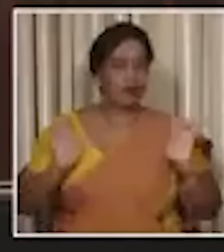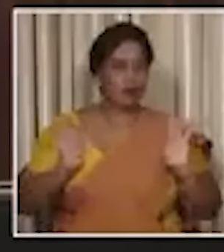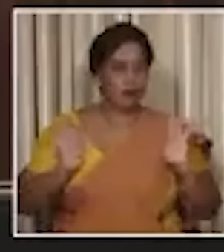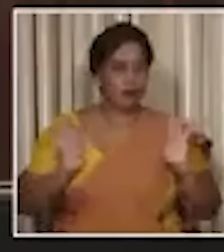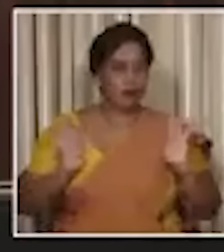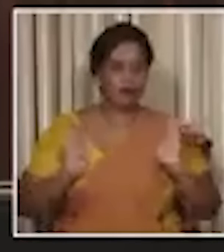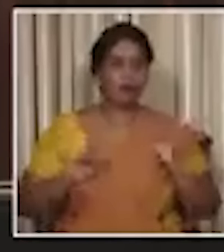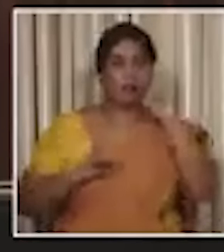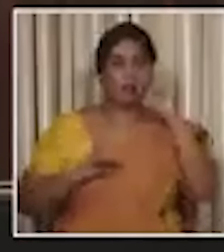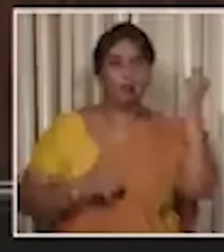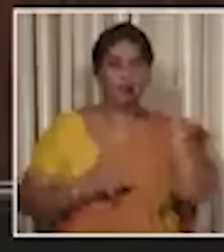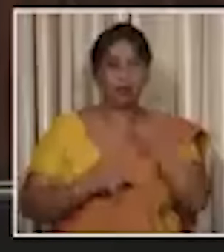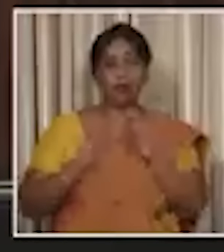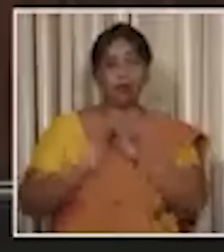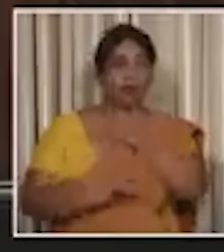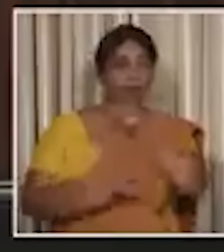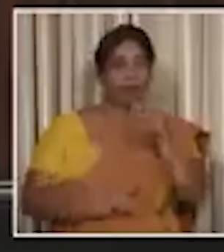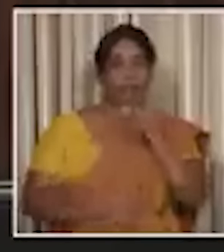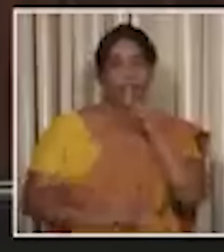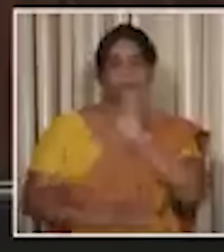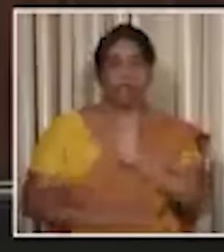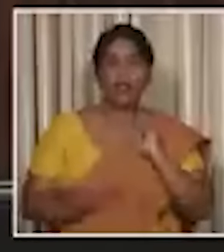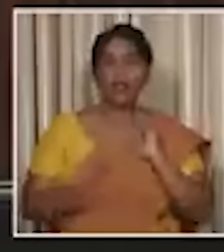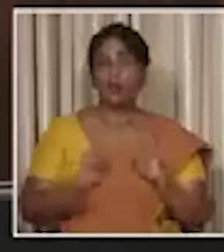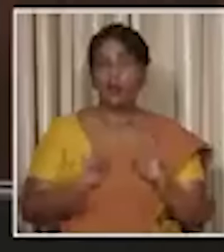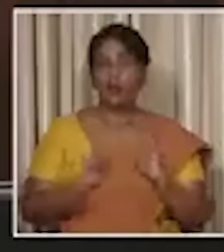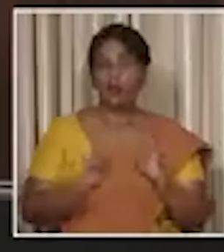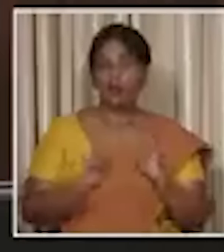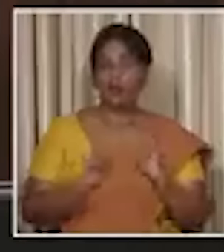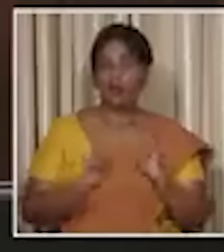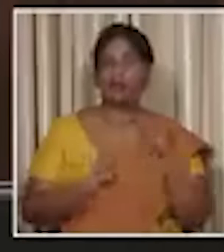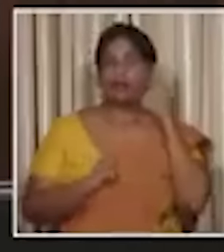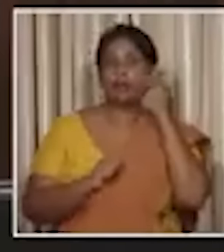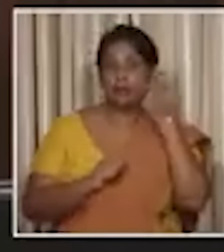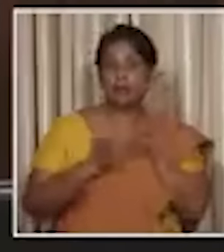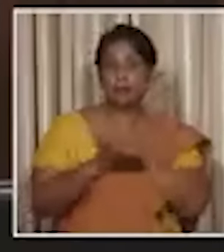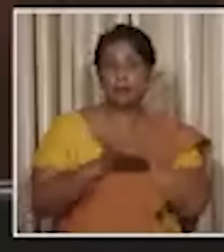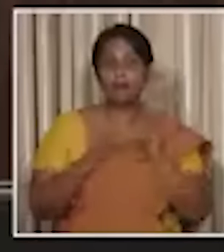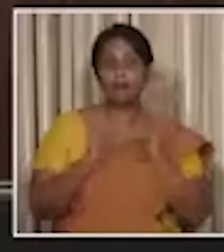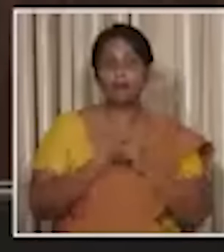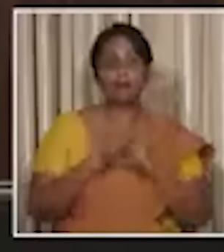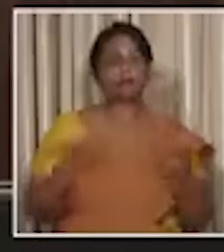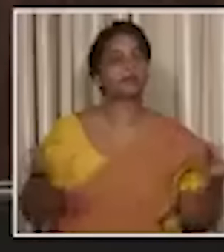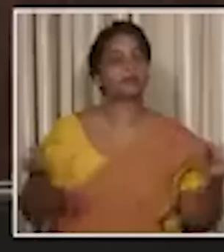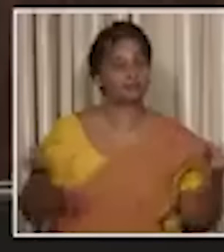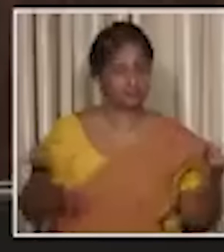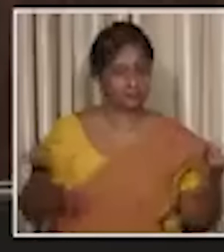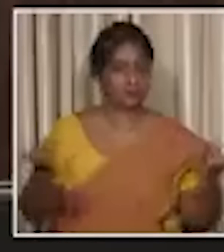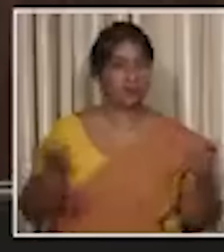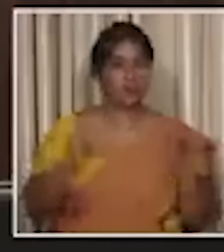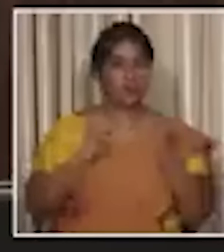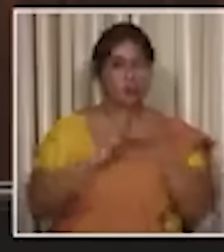கொடுப்பது அரசாங்கத்தின் கடமையாக இருக்கின்ற நாங்கள் கருத்துகின்றோம். எனவே எமது நாடு இந்த சந்தை பொருளாதாரம் போதுமானதாக இல்லை.